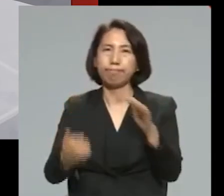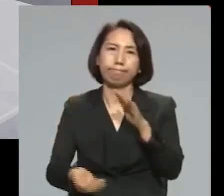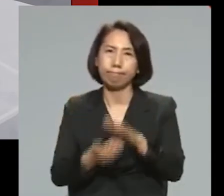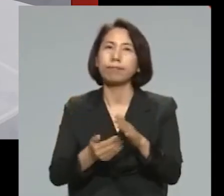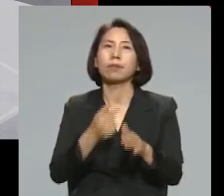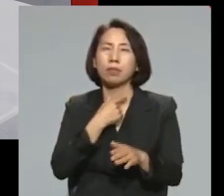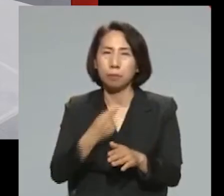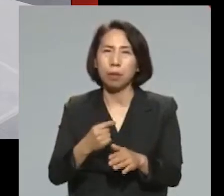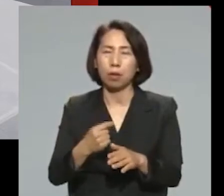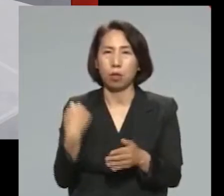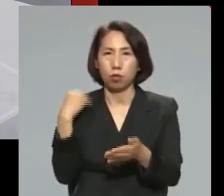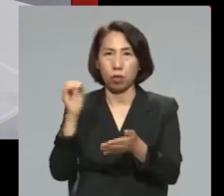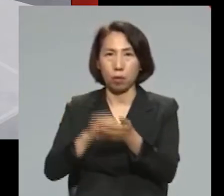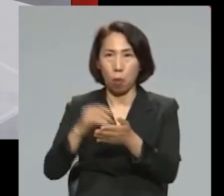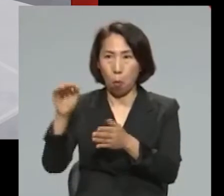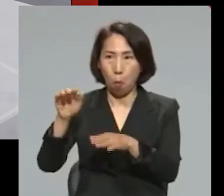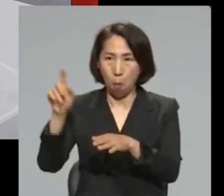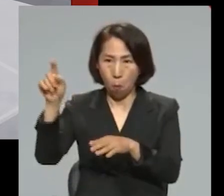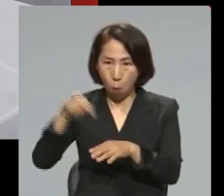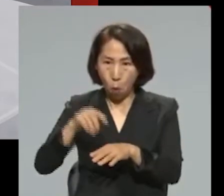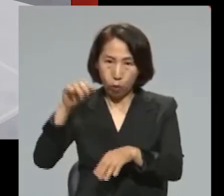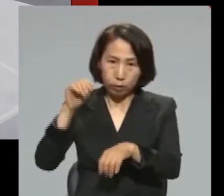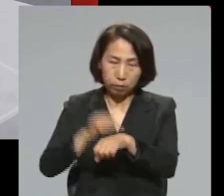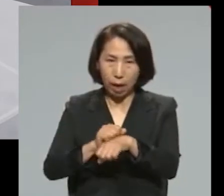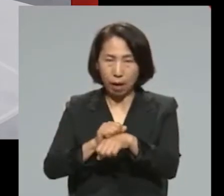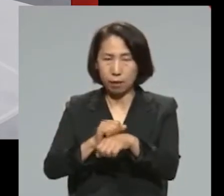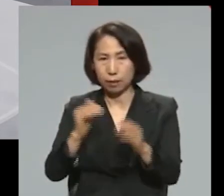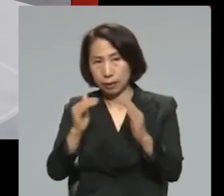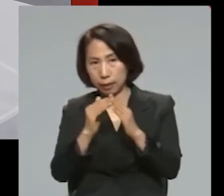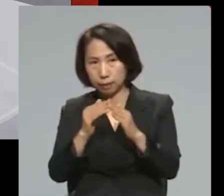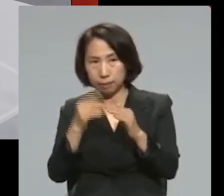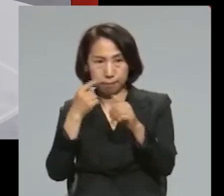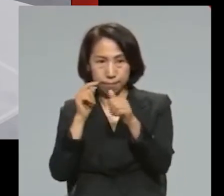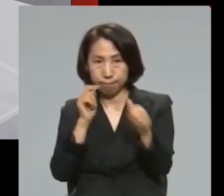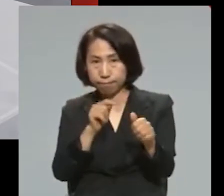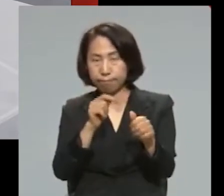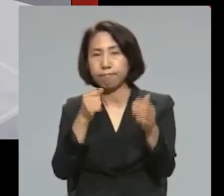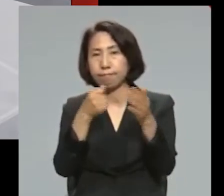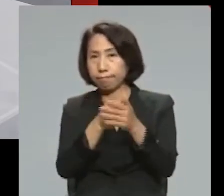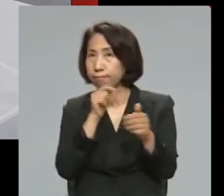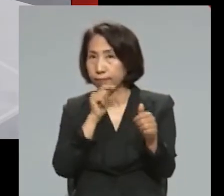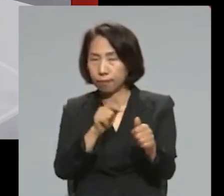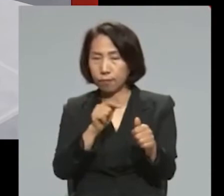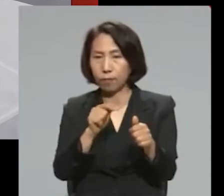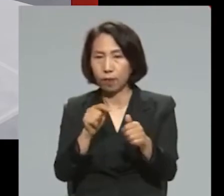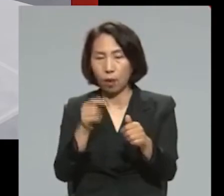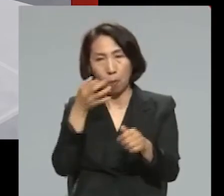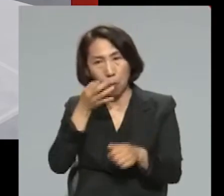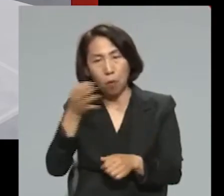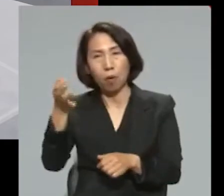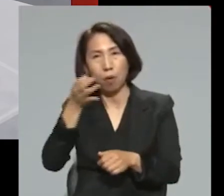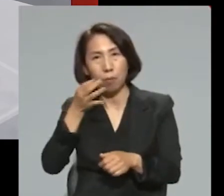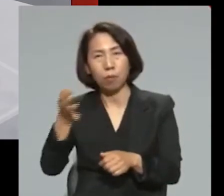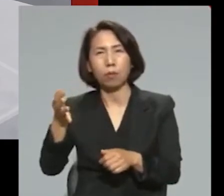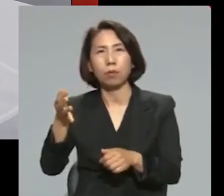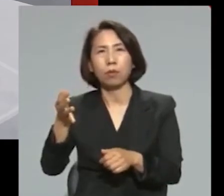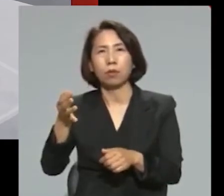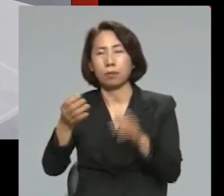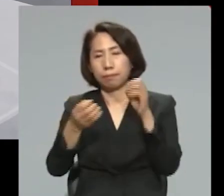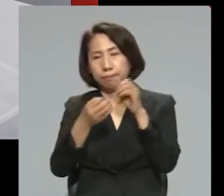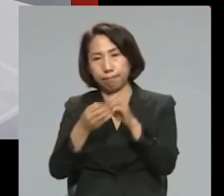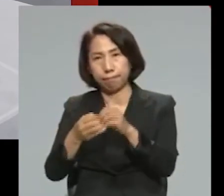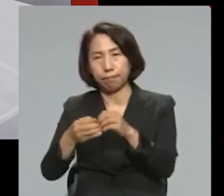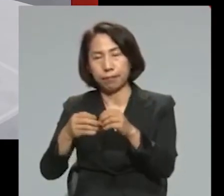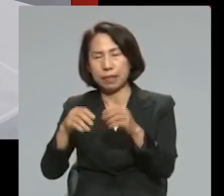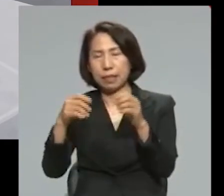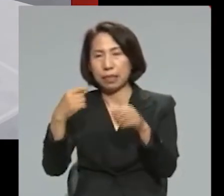농가를 귀농 멘토로 지정해서 예비 귀농인들에게 영농 기술을 전수하게 해서 초기에 정착할